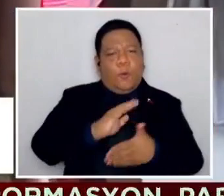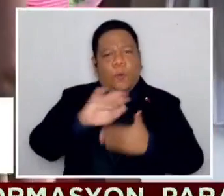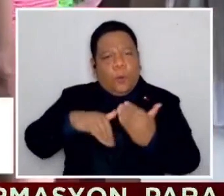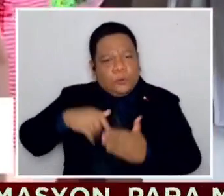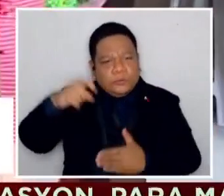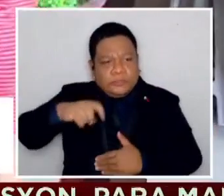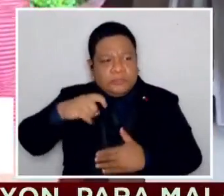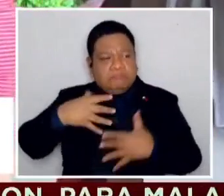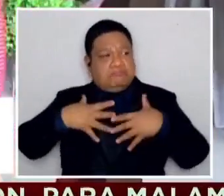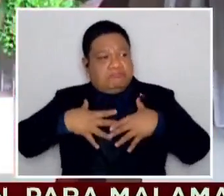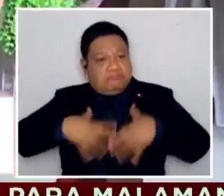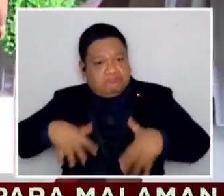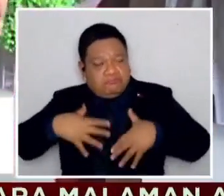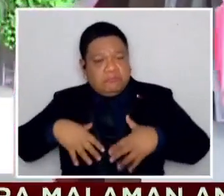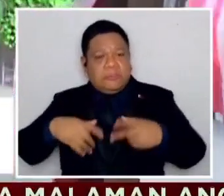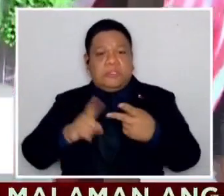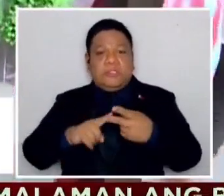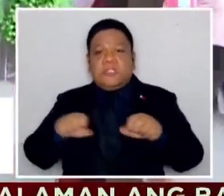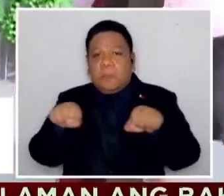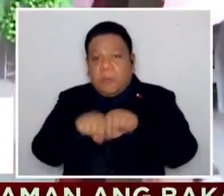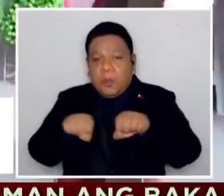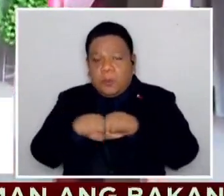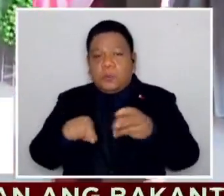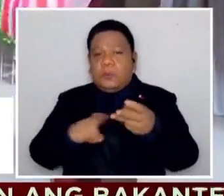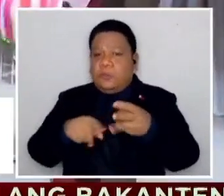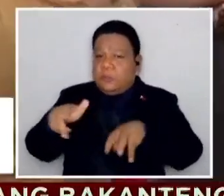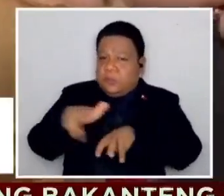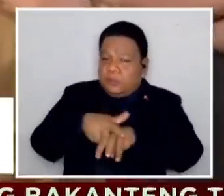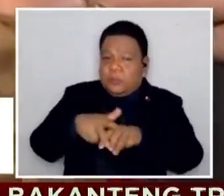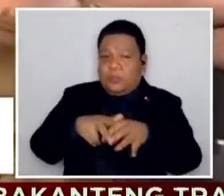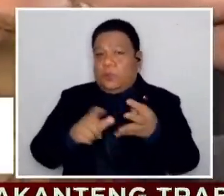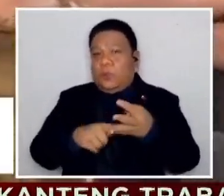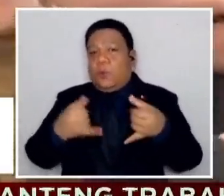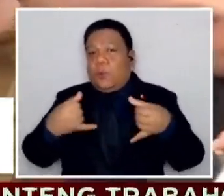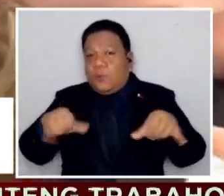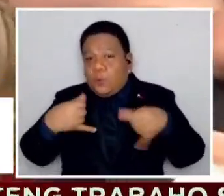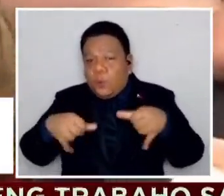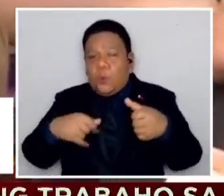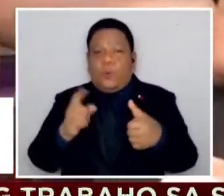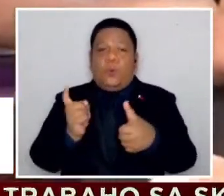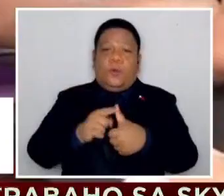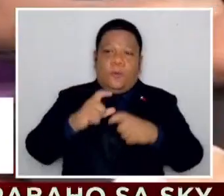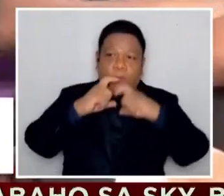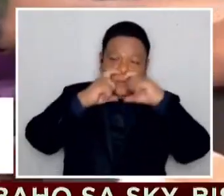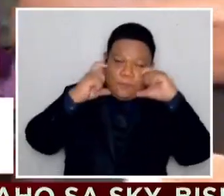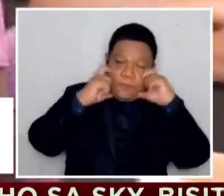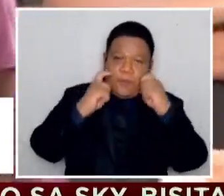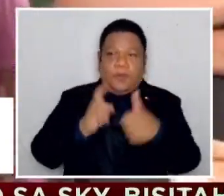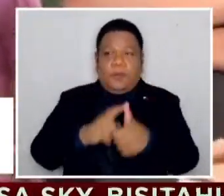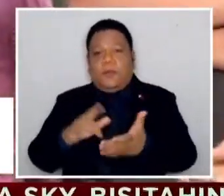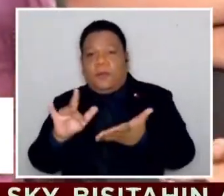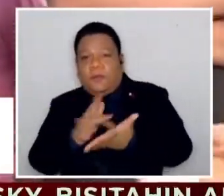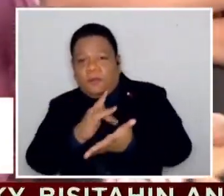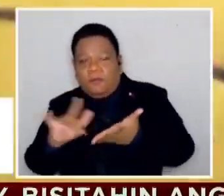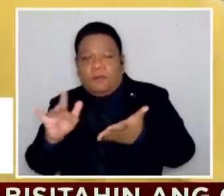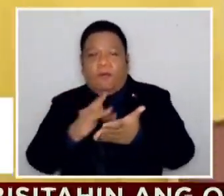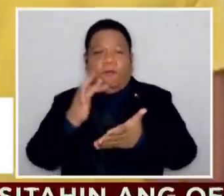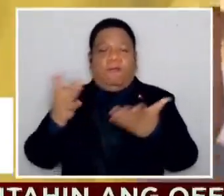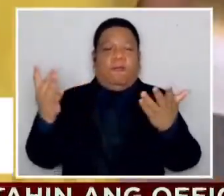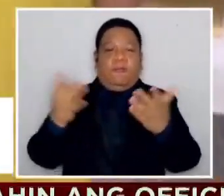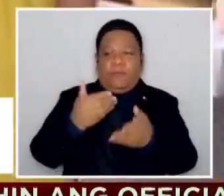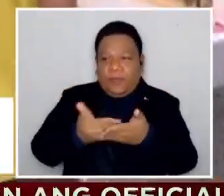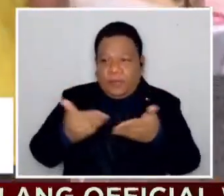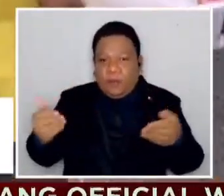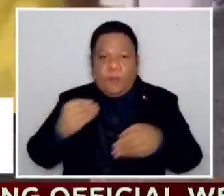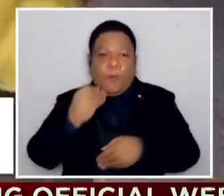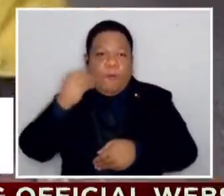sapatos, tsinelas, laruan, face mask, accessories ng gadgets, dekorasyon, gamit sa mga sa bahay at mga pagkain. Ayon sa